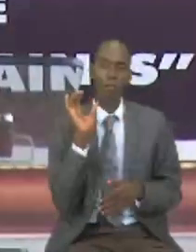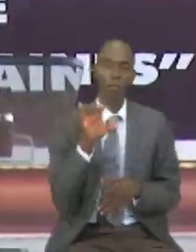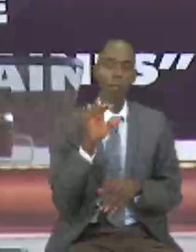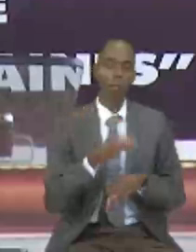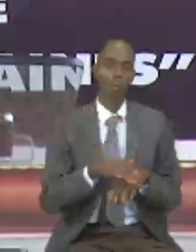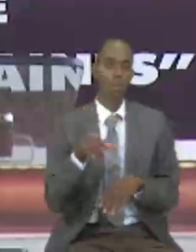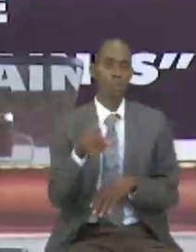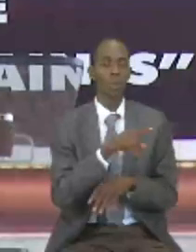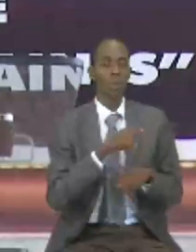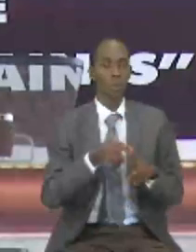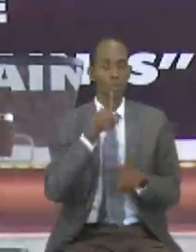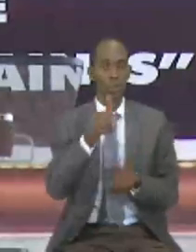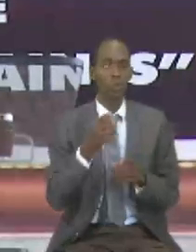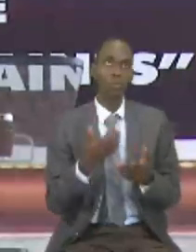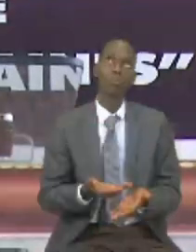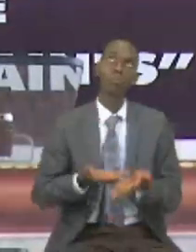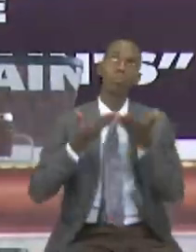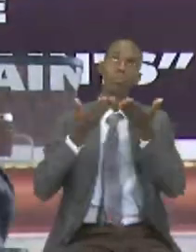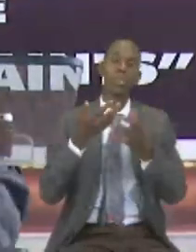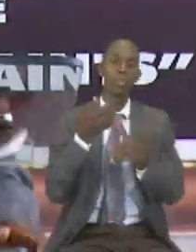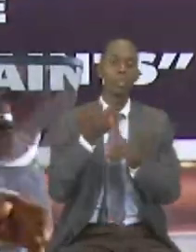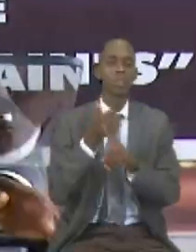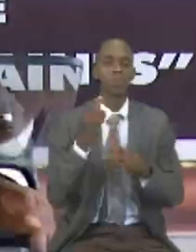imposé. Tu te présentes à Christ,